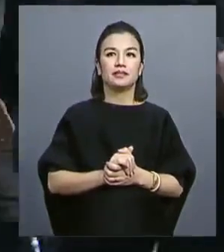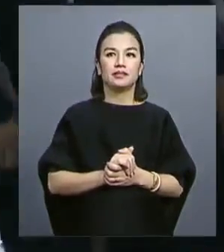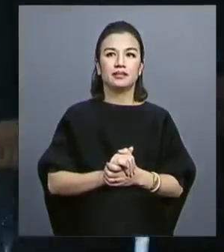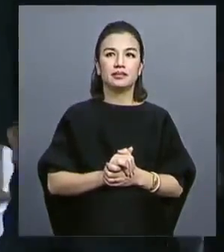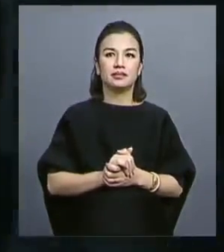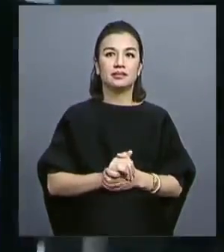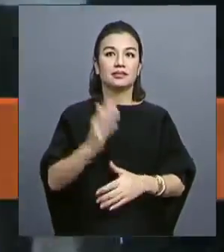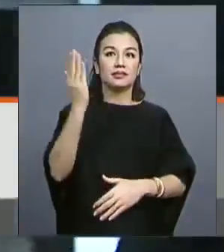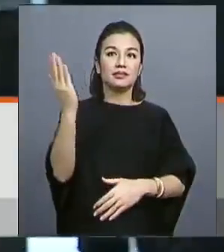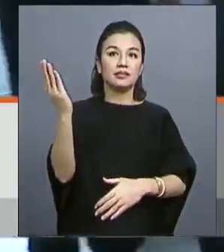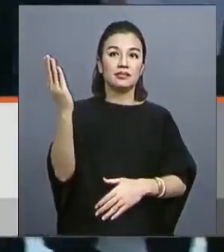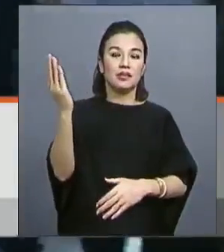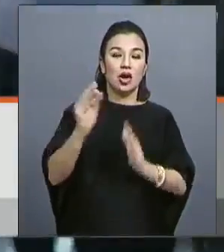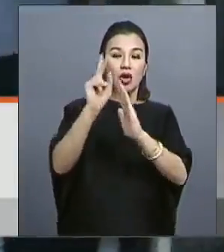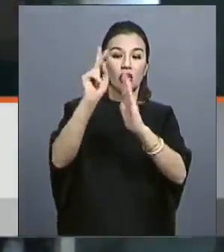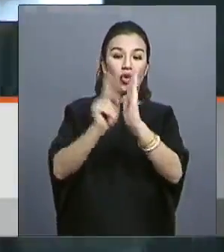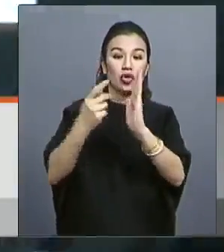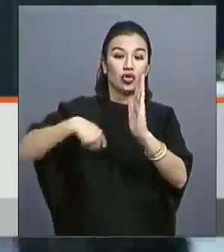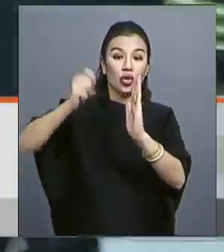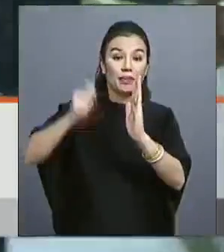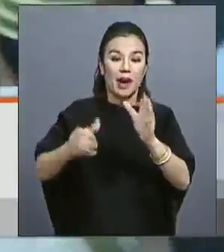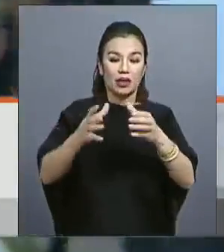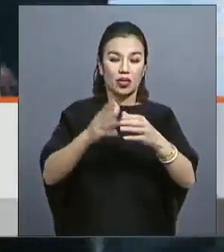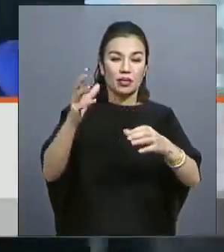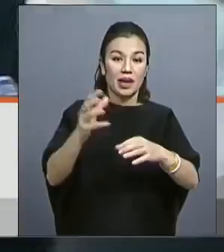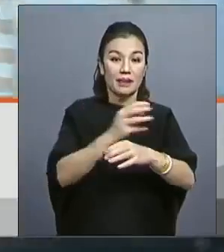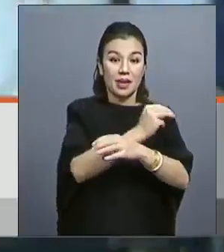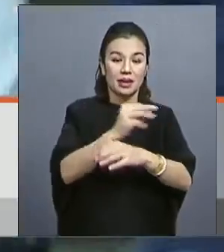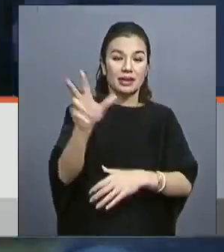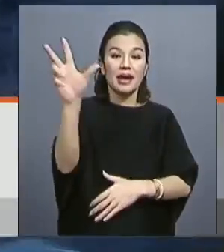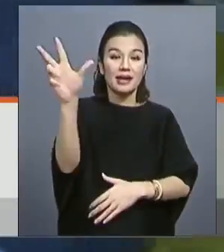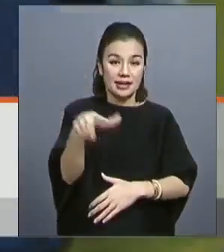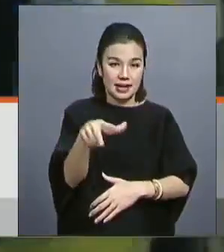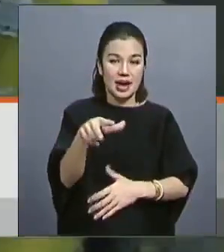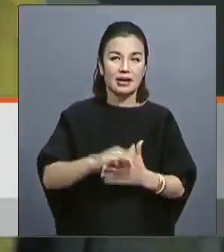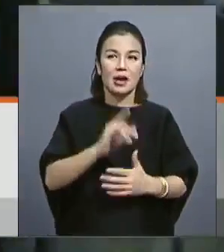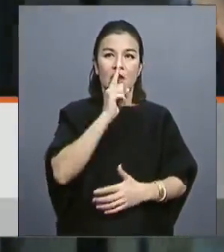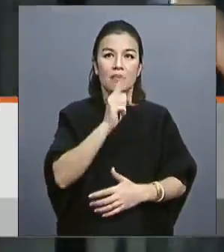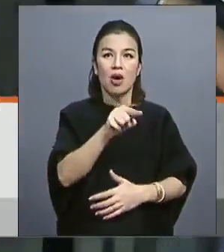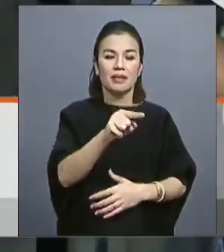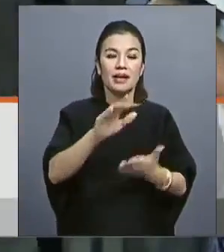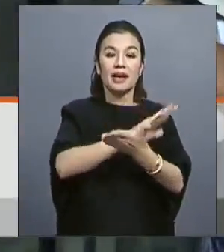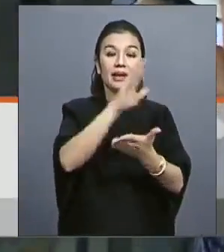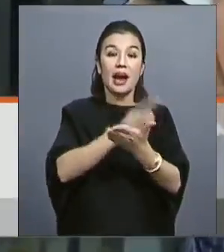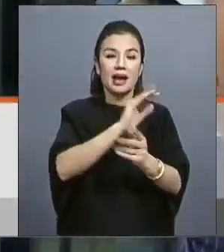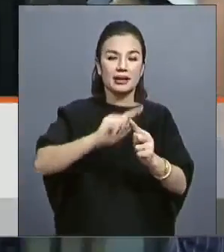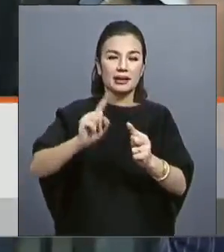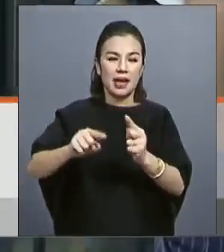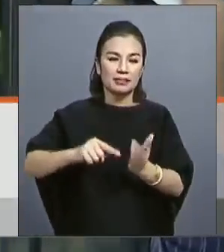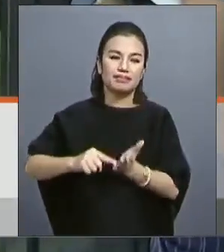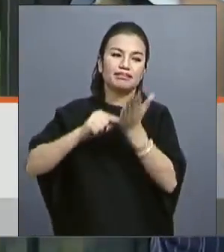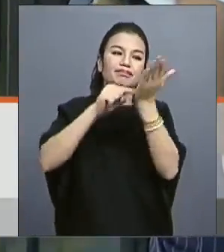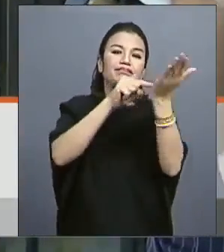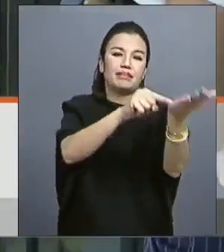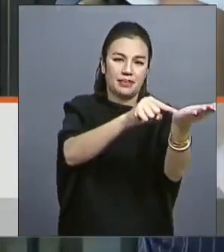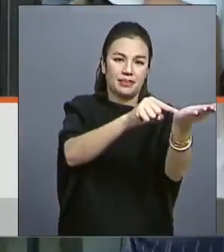นวิทล่าแหล่งทนายความพรรคไทยรักษาชาติพร้อมทีมกฎหมายนำเอกสารชี้แจงแก้ข้อกล่าวหาคดียุบพรรและบัญชีพยาน